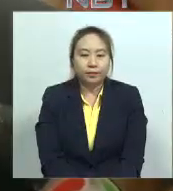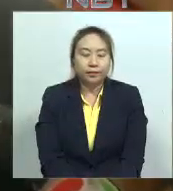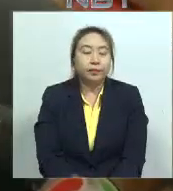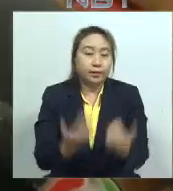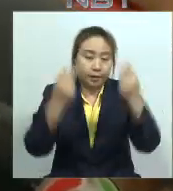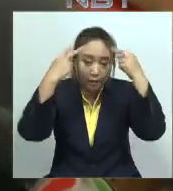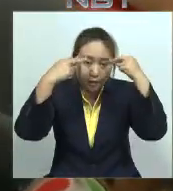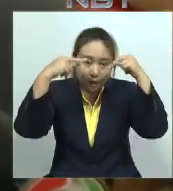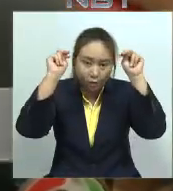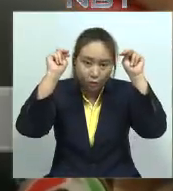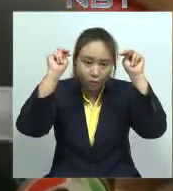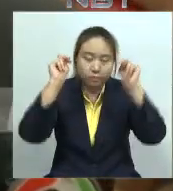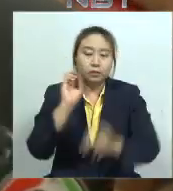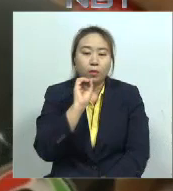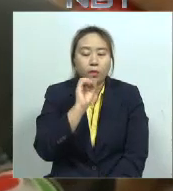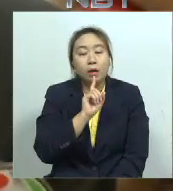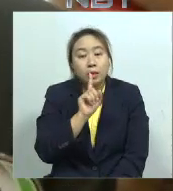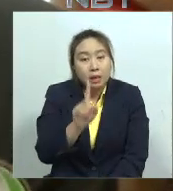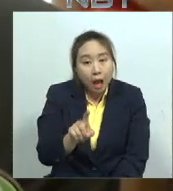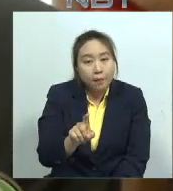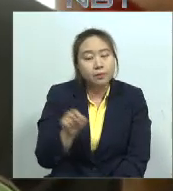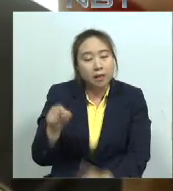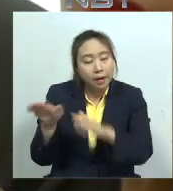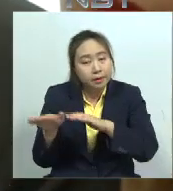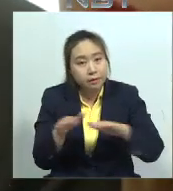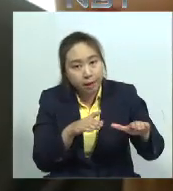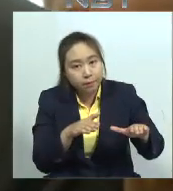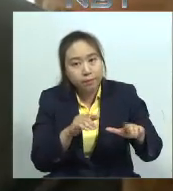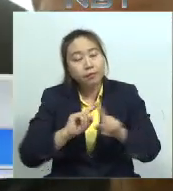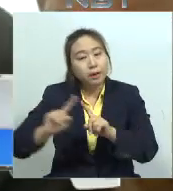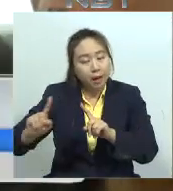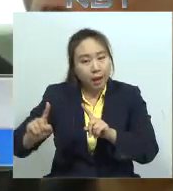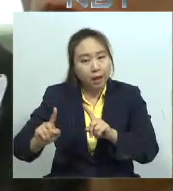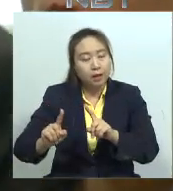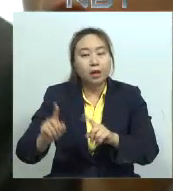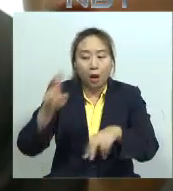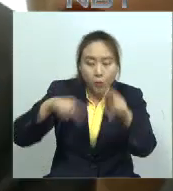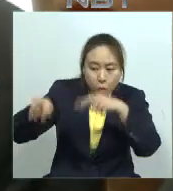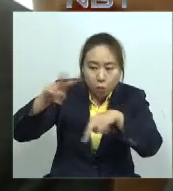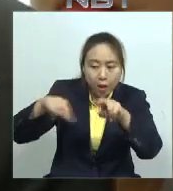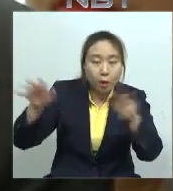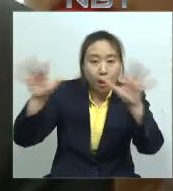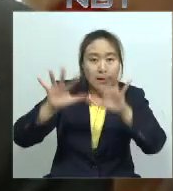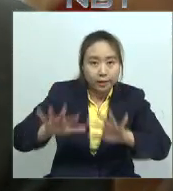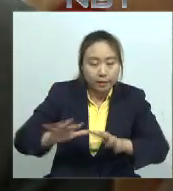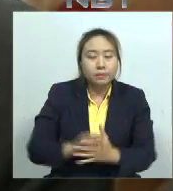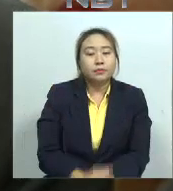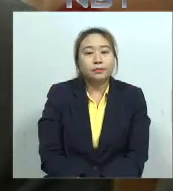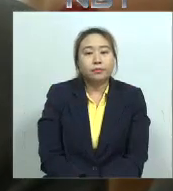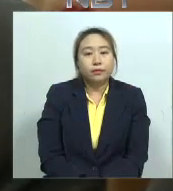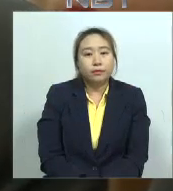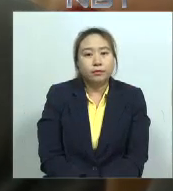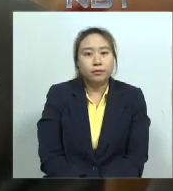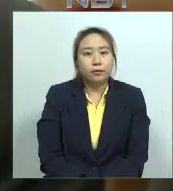ก็สอบถามเรื่องการเตรียมความพร้อมในเรื่องการรปภ.อาเซียนเพราะว่า